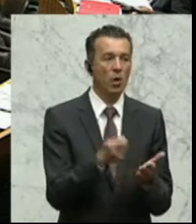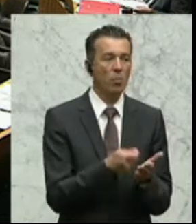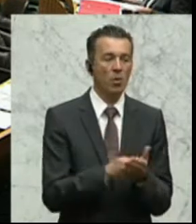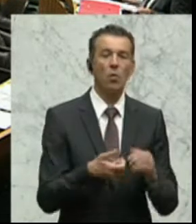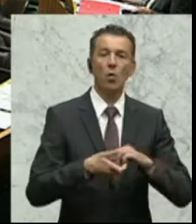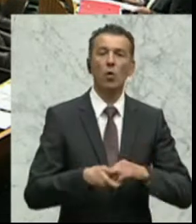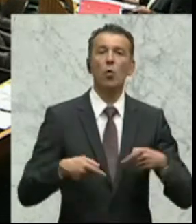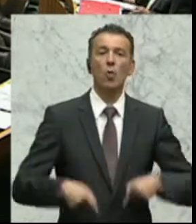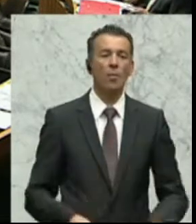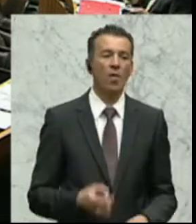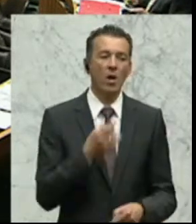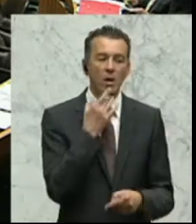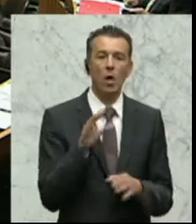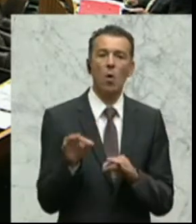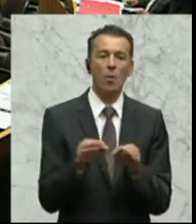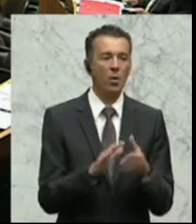genau bedeutet von